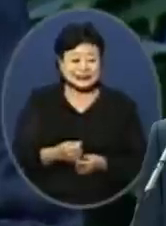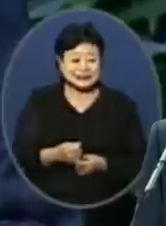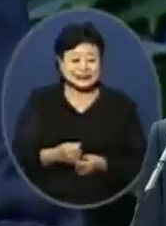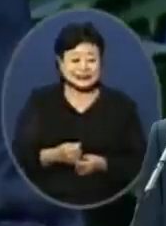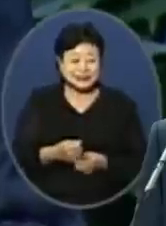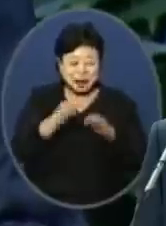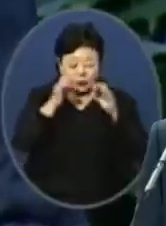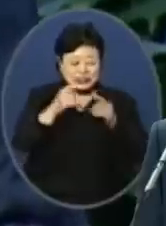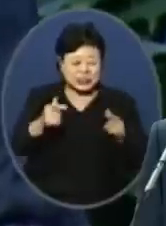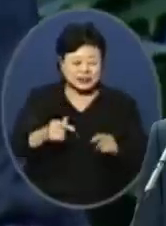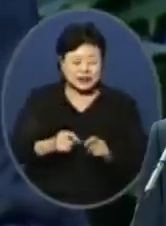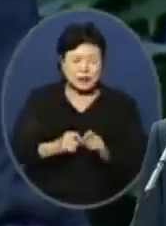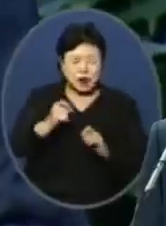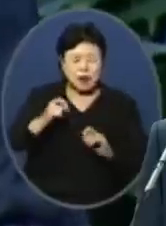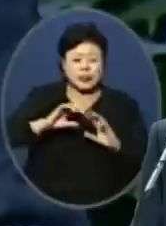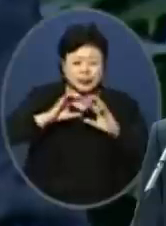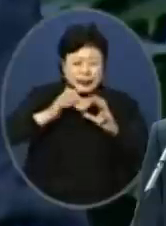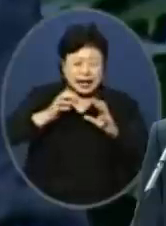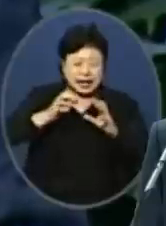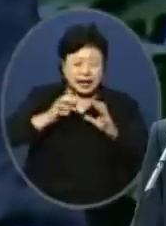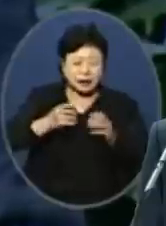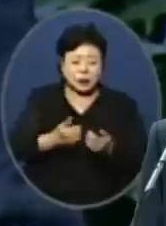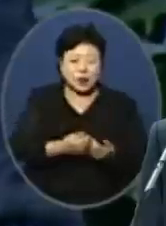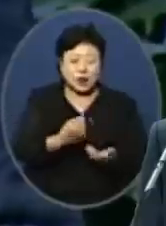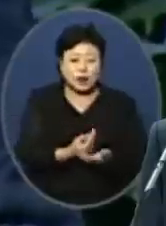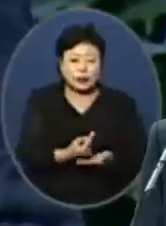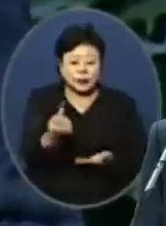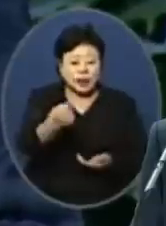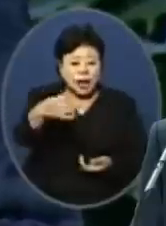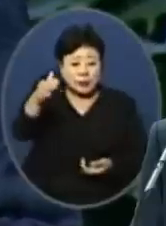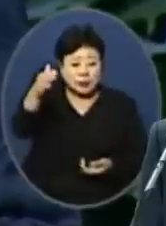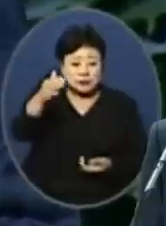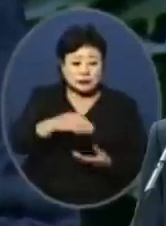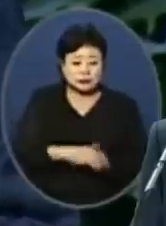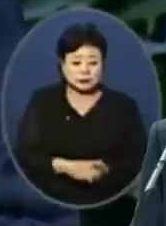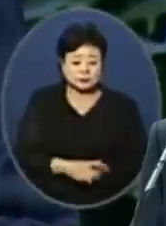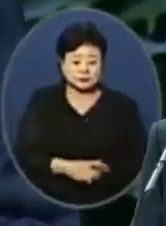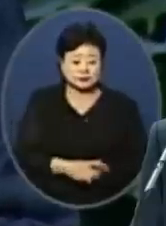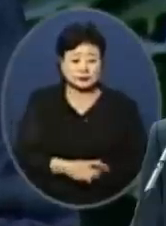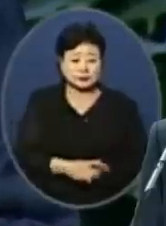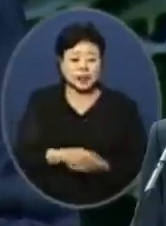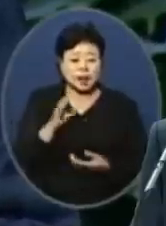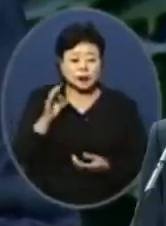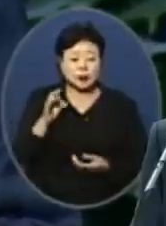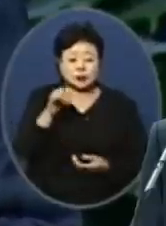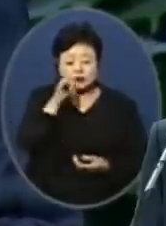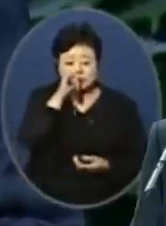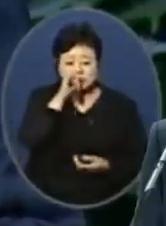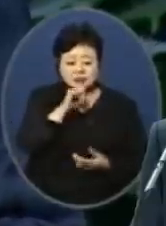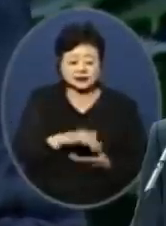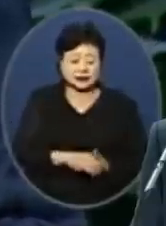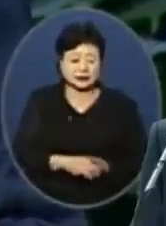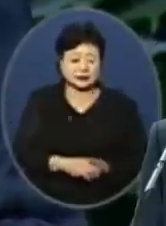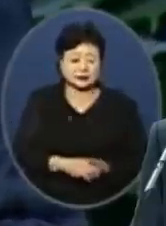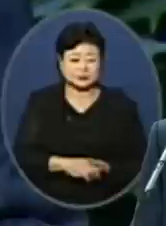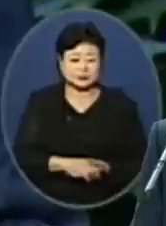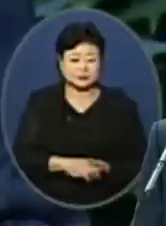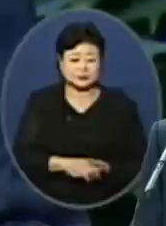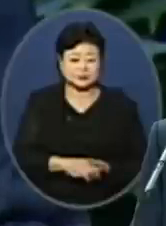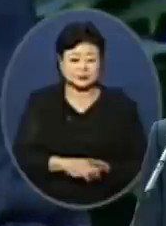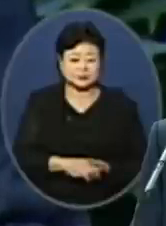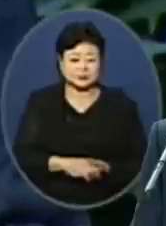보지 않은 먼 나라로 떠나가 버렸습니다. 그리고 돈이 있고